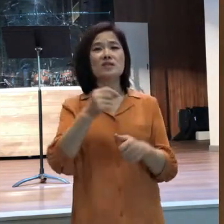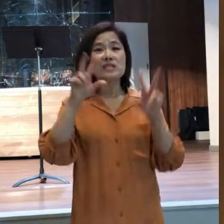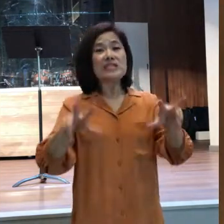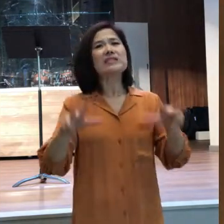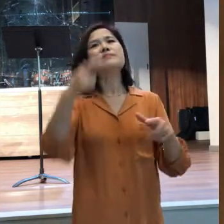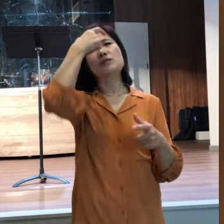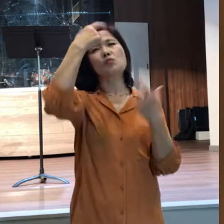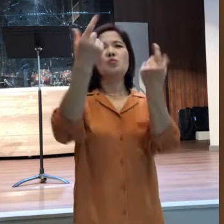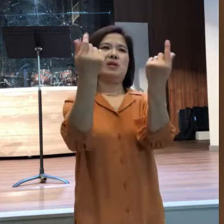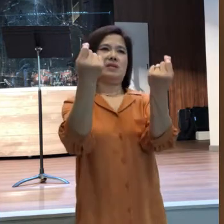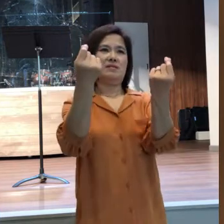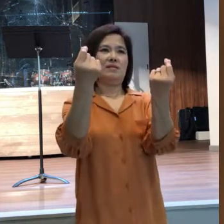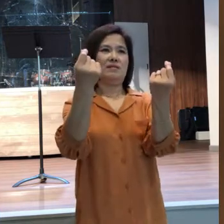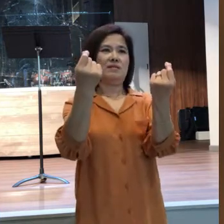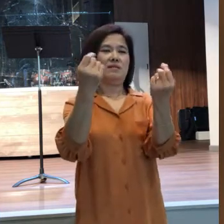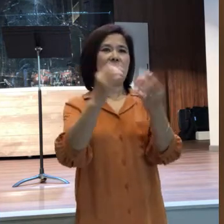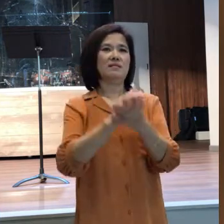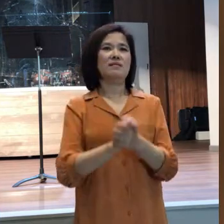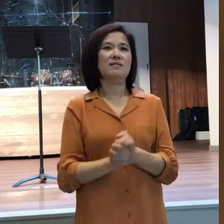기도잖아요.